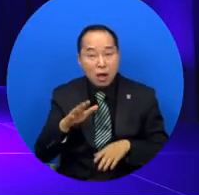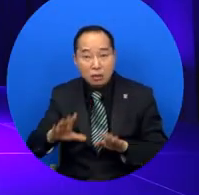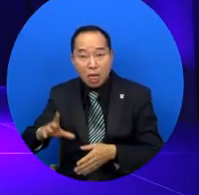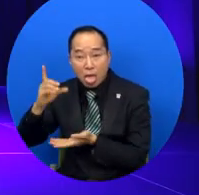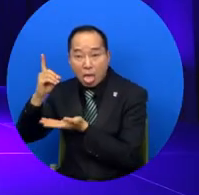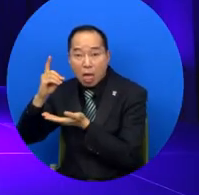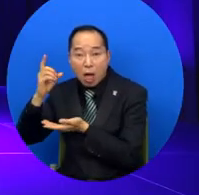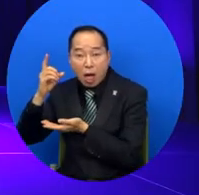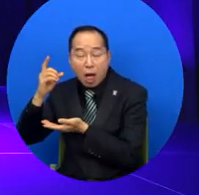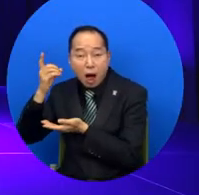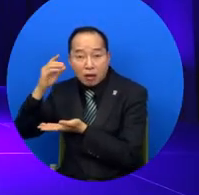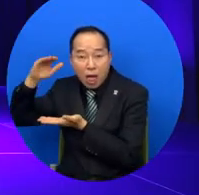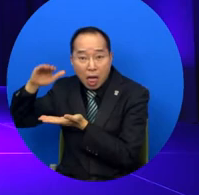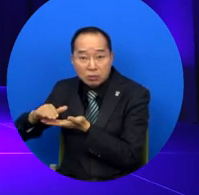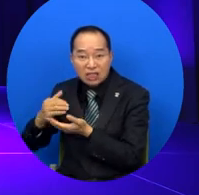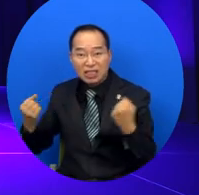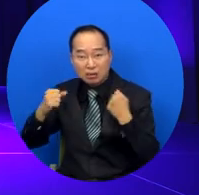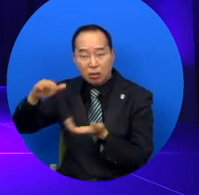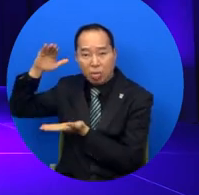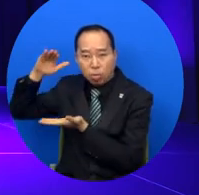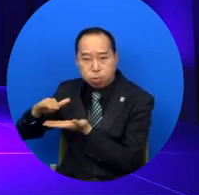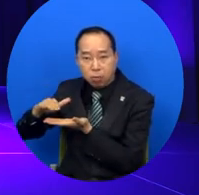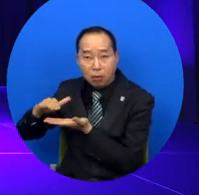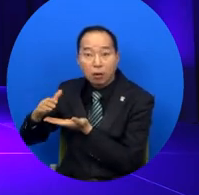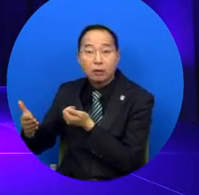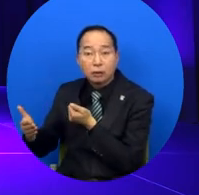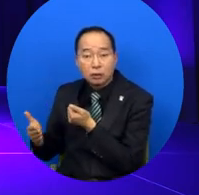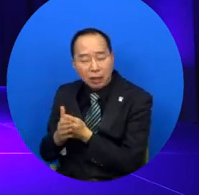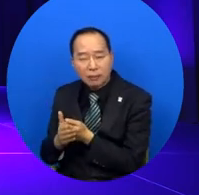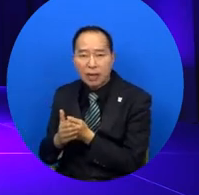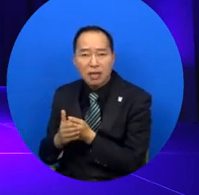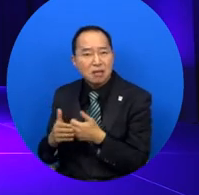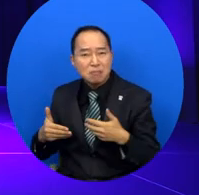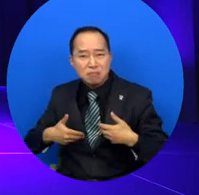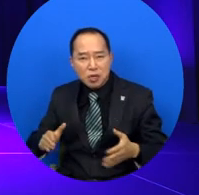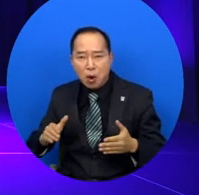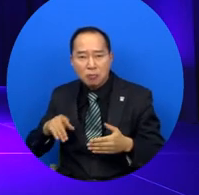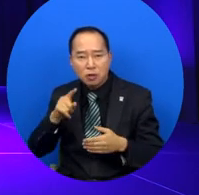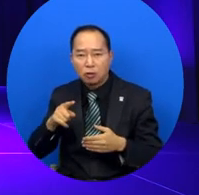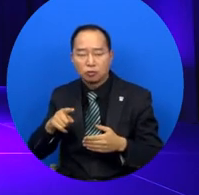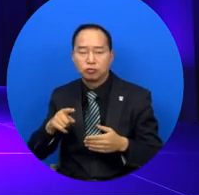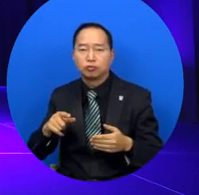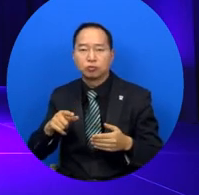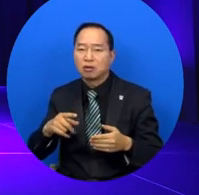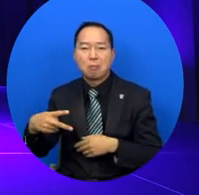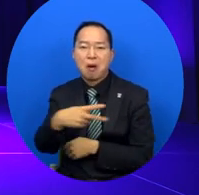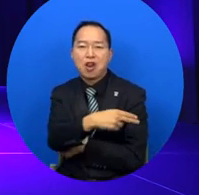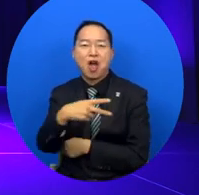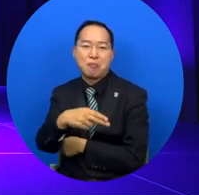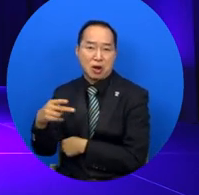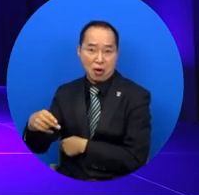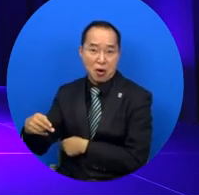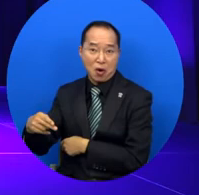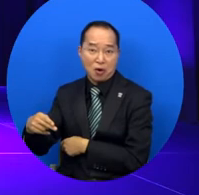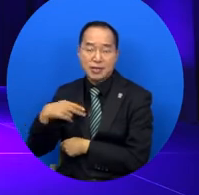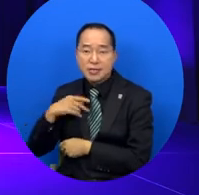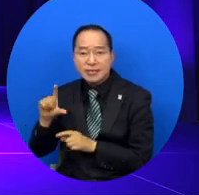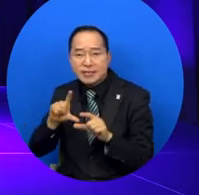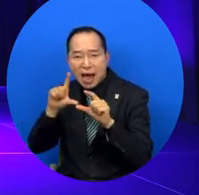차리는 거예요. 쓸데없는 거 할 여유도 없고 이 에너지하고 타임, 내